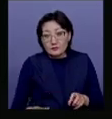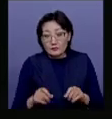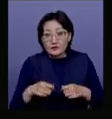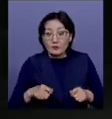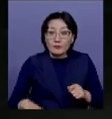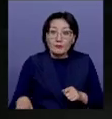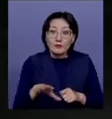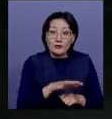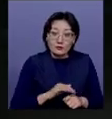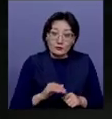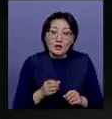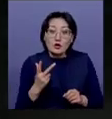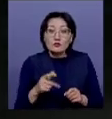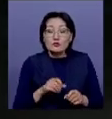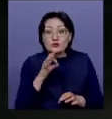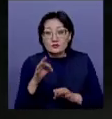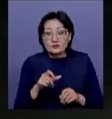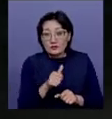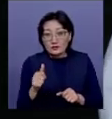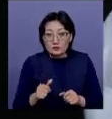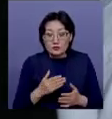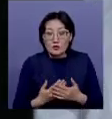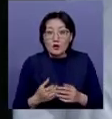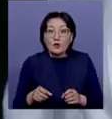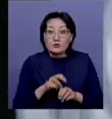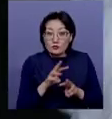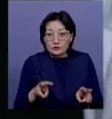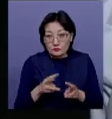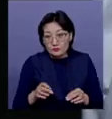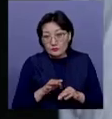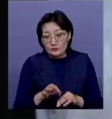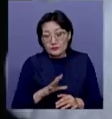базардың бар аумағына 3 сағатқа жуық вирусқа қарсы сұйықтық шашып шықты.